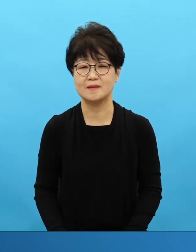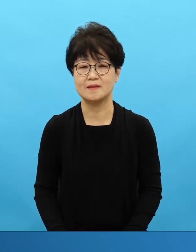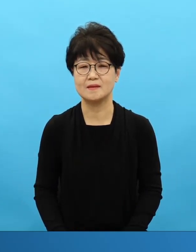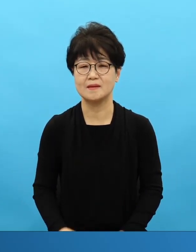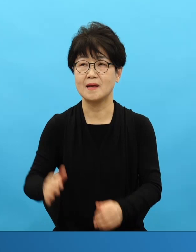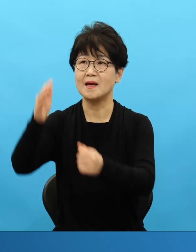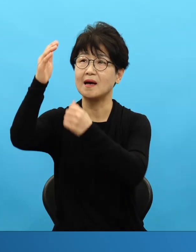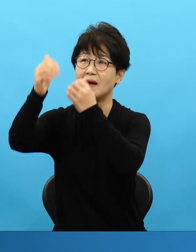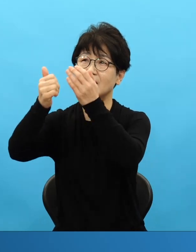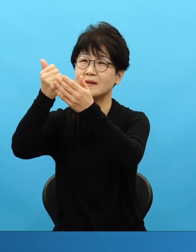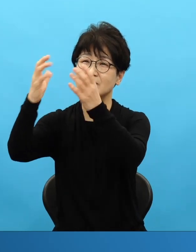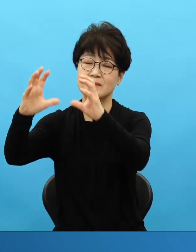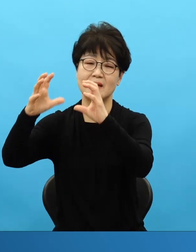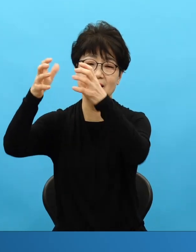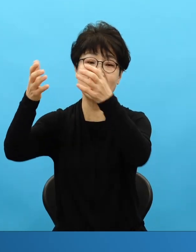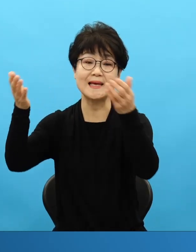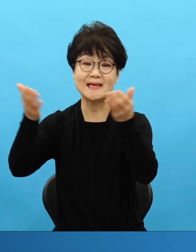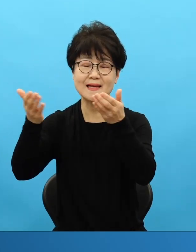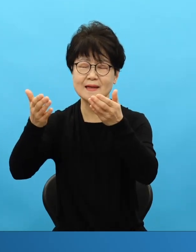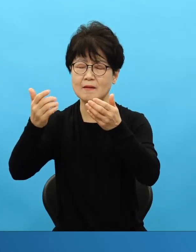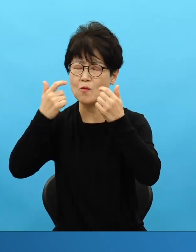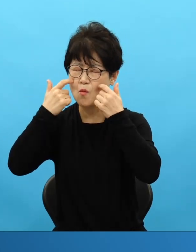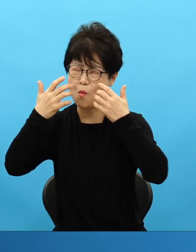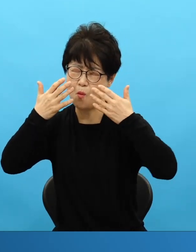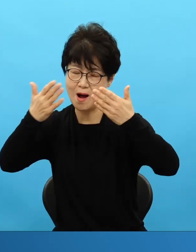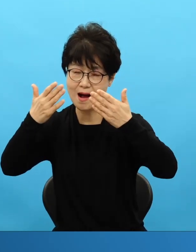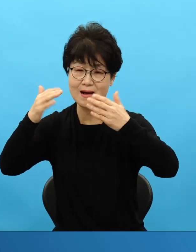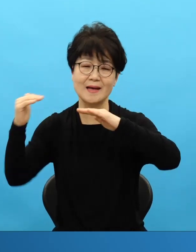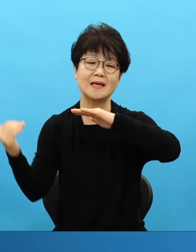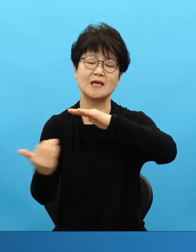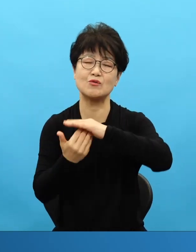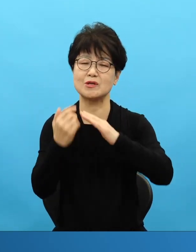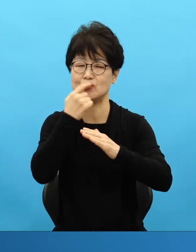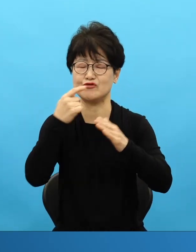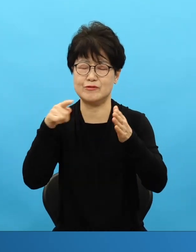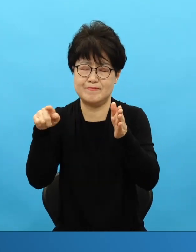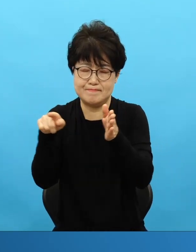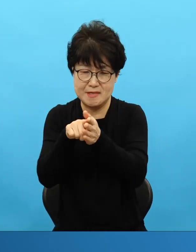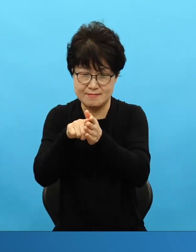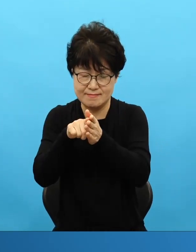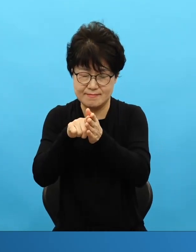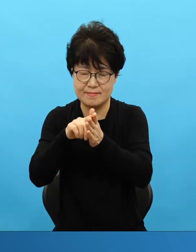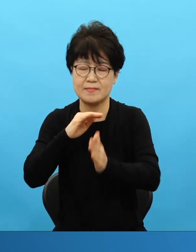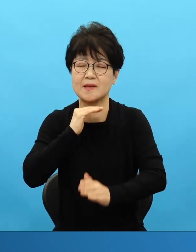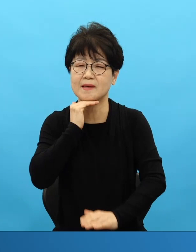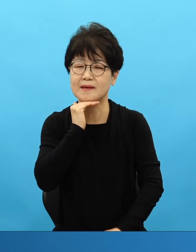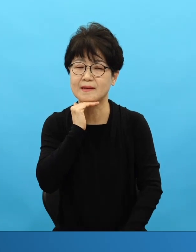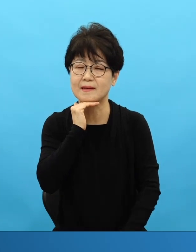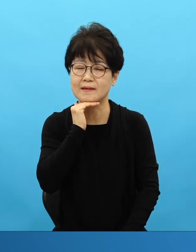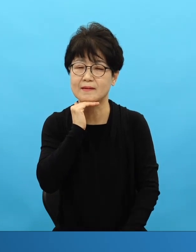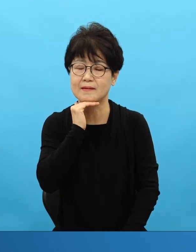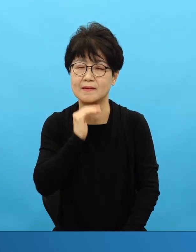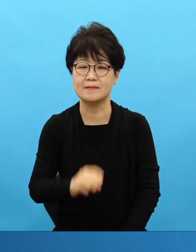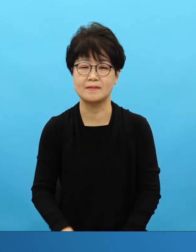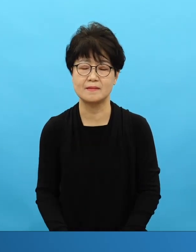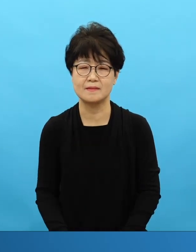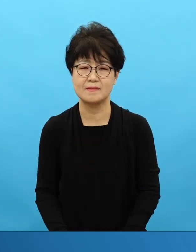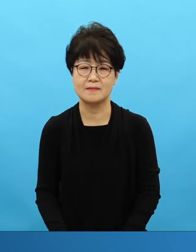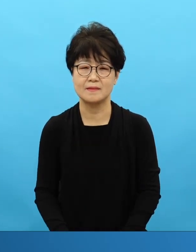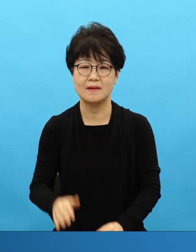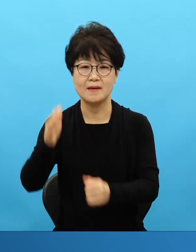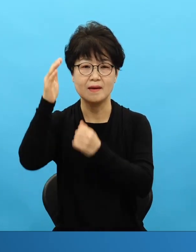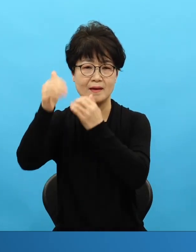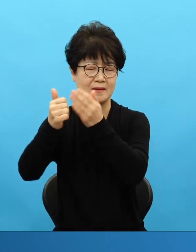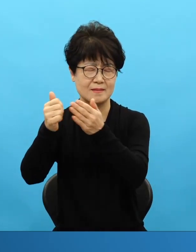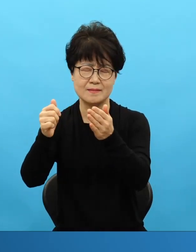분명히 이루어집니다. The works of the kingdom of God will absolutely be fulfilled. 많은 분들이 이 부분을 안 믿기 때문에 다 놓치는